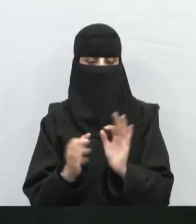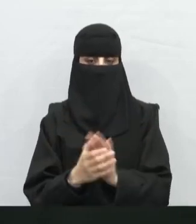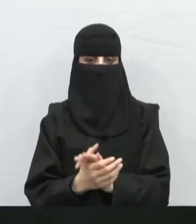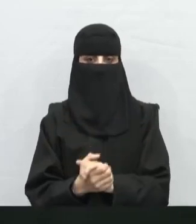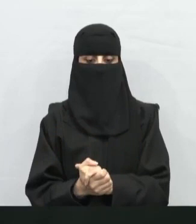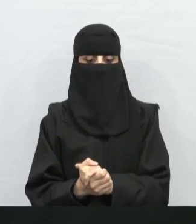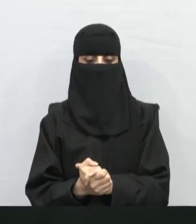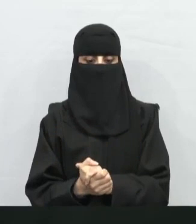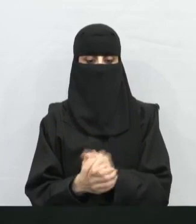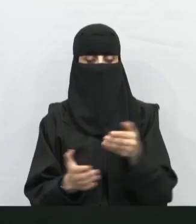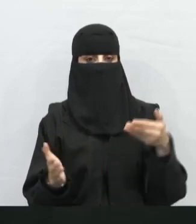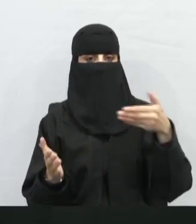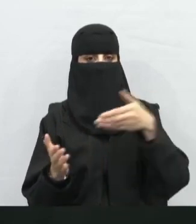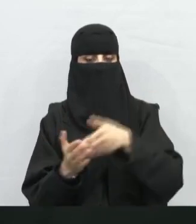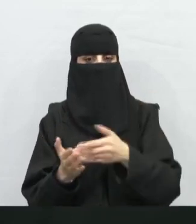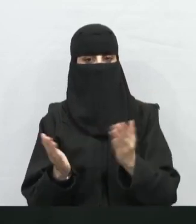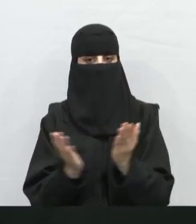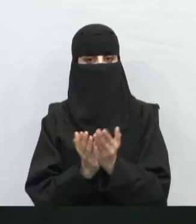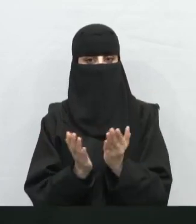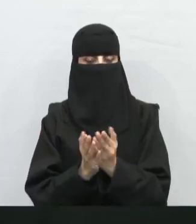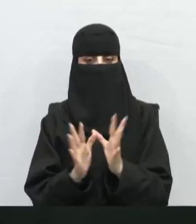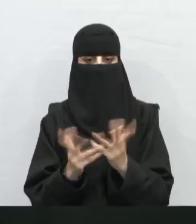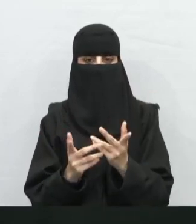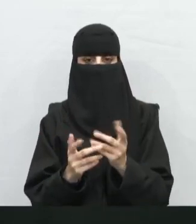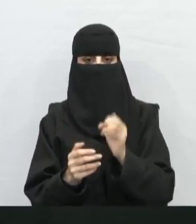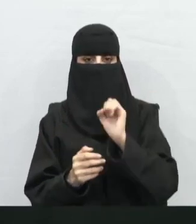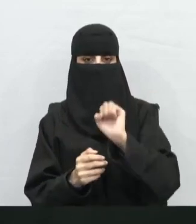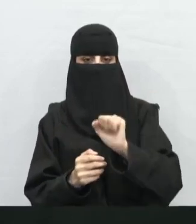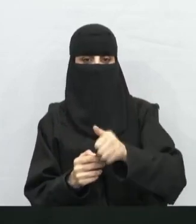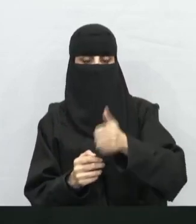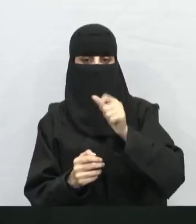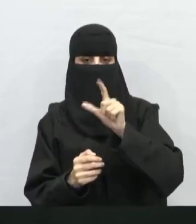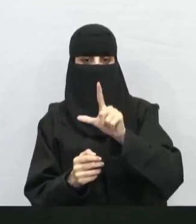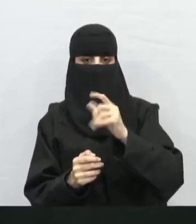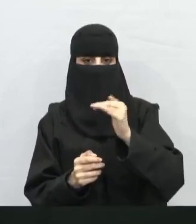في نهايه الدرس ماذا قال صالح